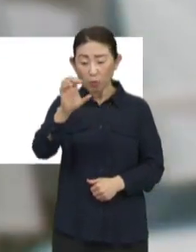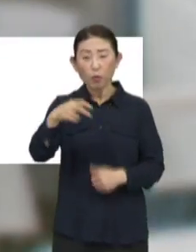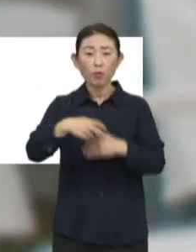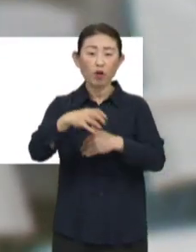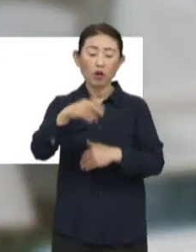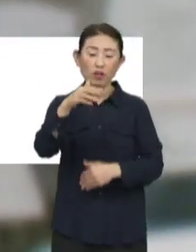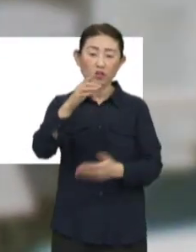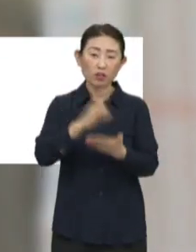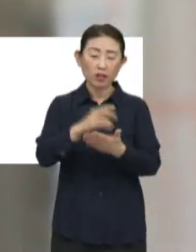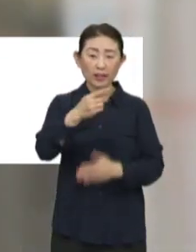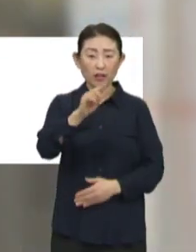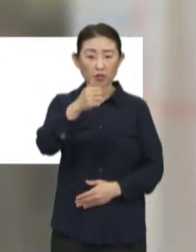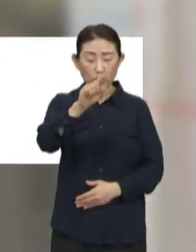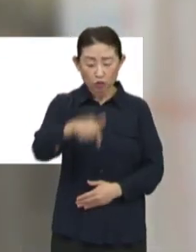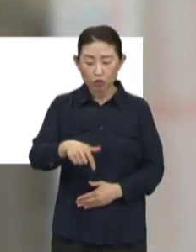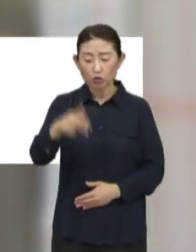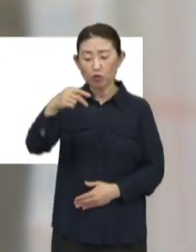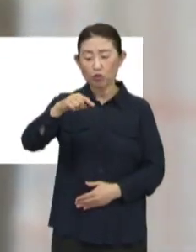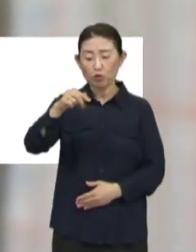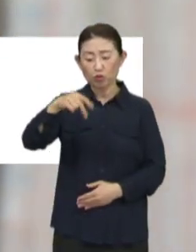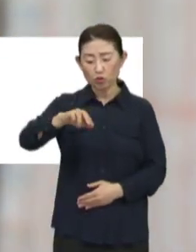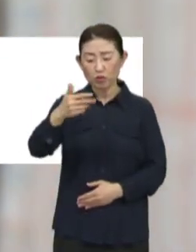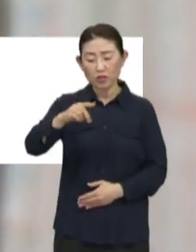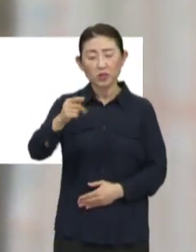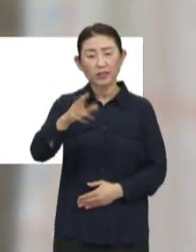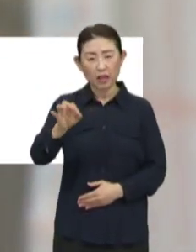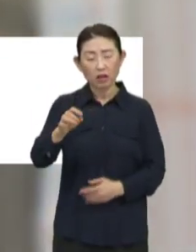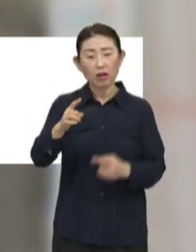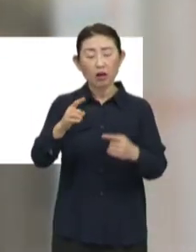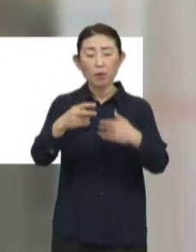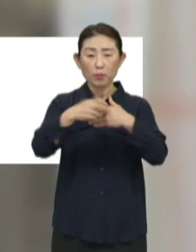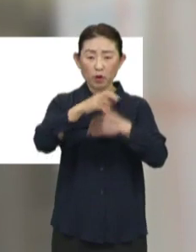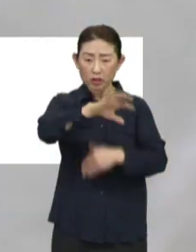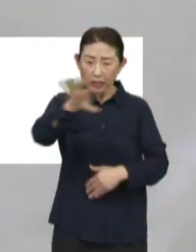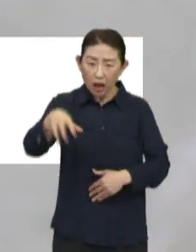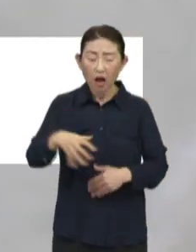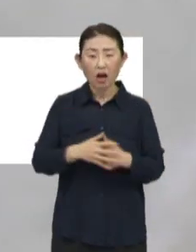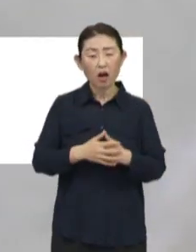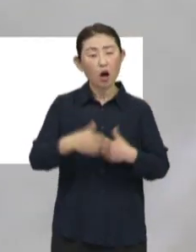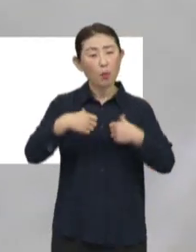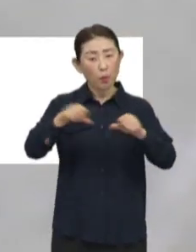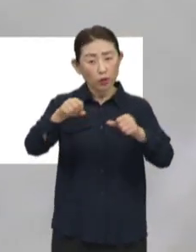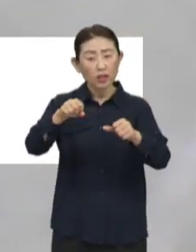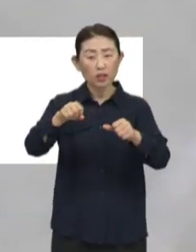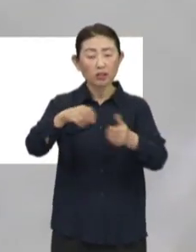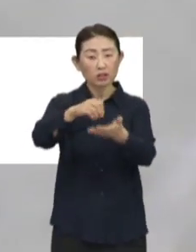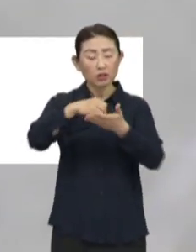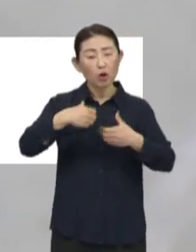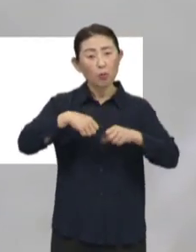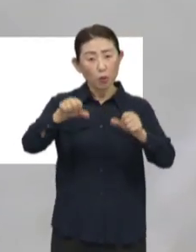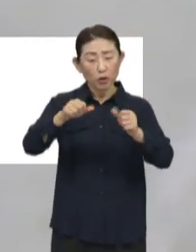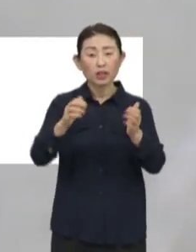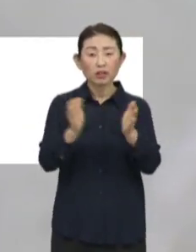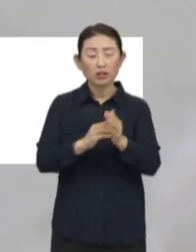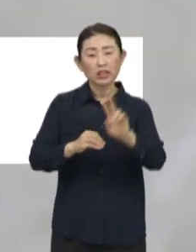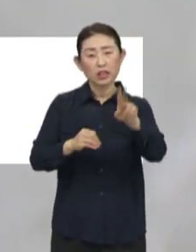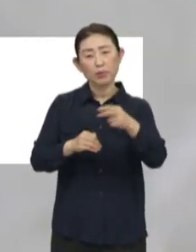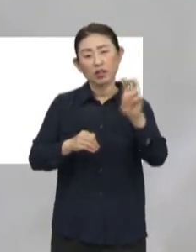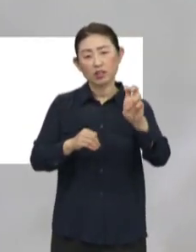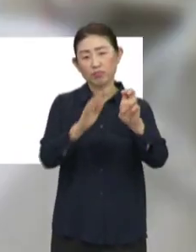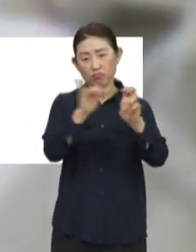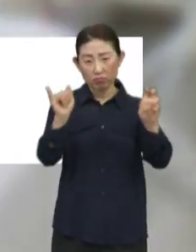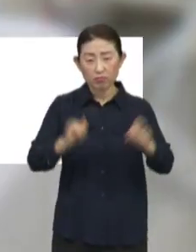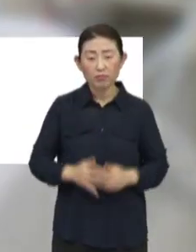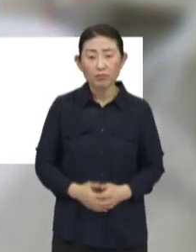대전성모병원, 천안당국대병원, 순천향대병원까지 모두 220명의 인턴들이 등록 마감일이었던 어제까지